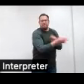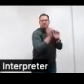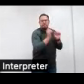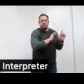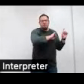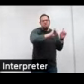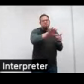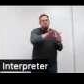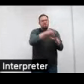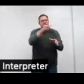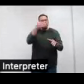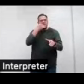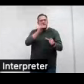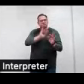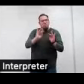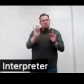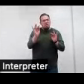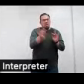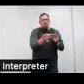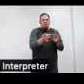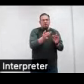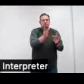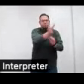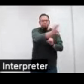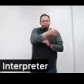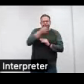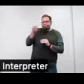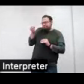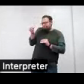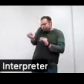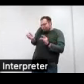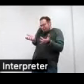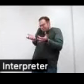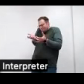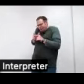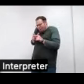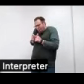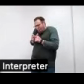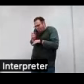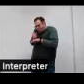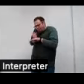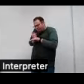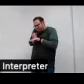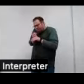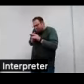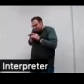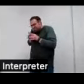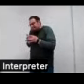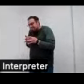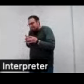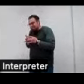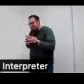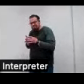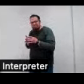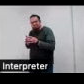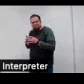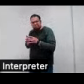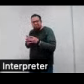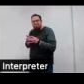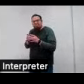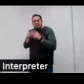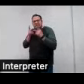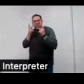and find food, وهذه جزر البكيني فإن سكان الجزر يبتعدون عن الجزر المحيط الهادي ويعيشون فيه على أرض حيث